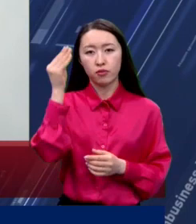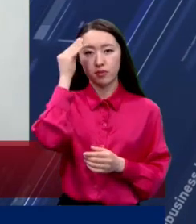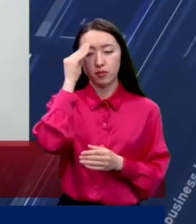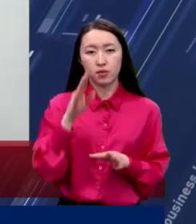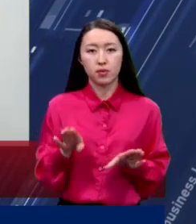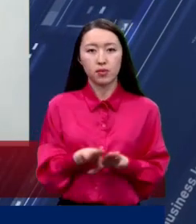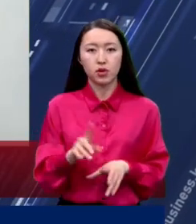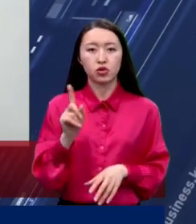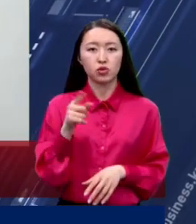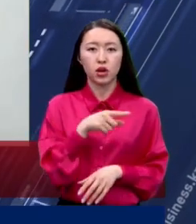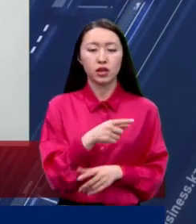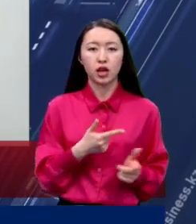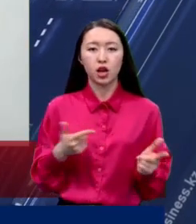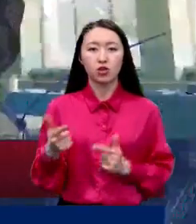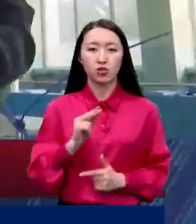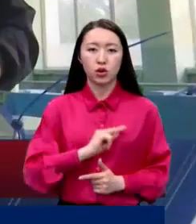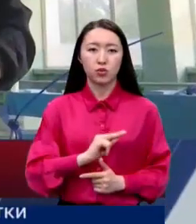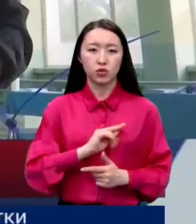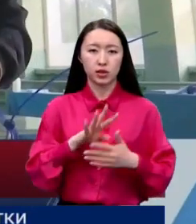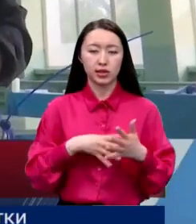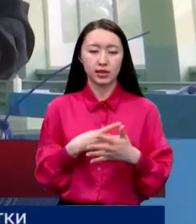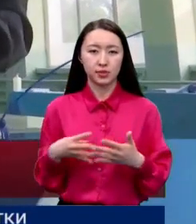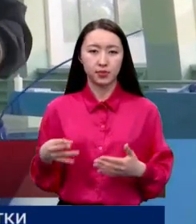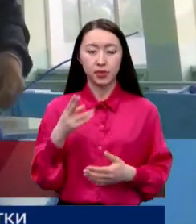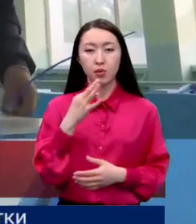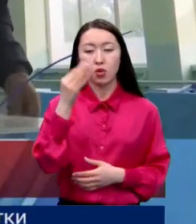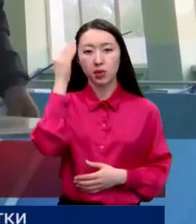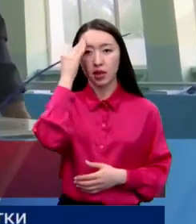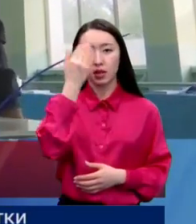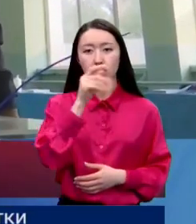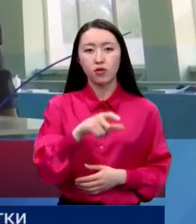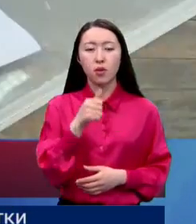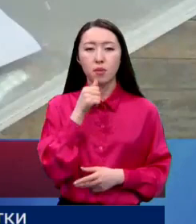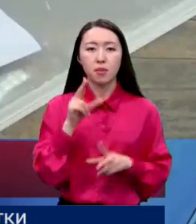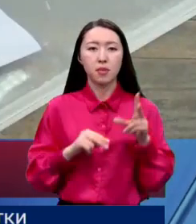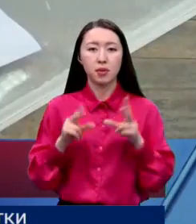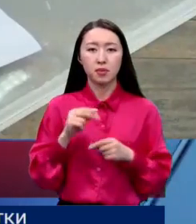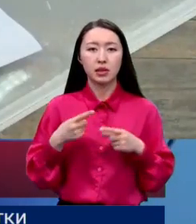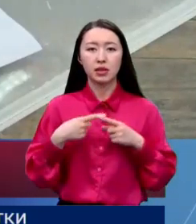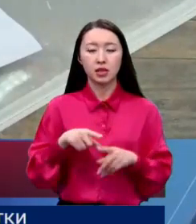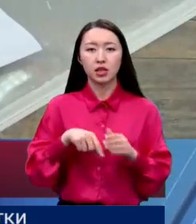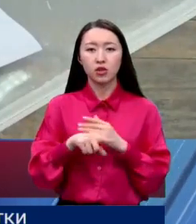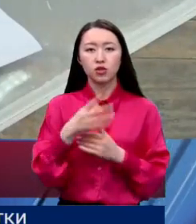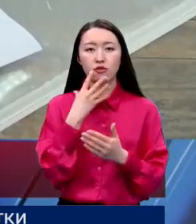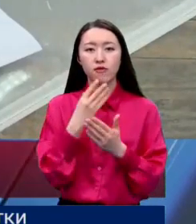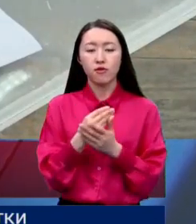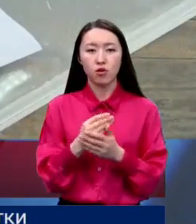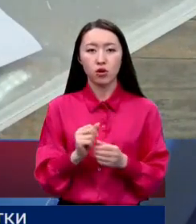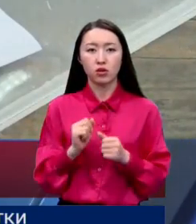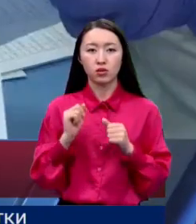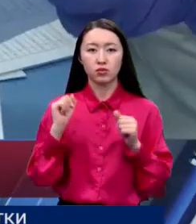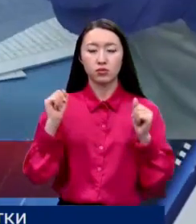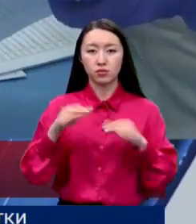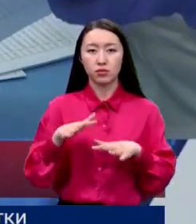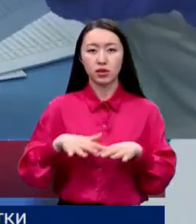впечатление того, что они готовы работать системно. По мнению Никиты Шаталова, попытка институционализировать свой всплеск завершится слиянием